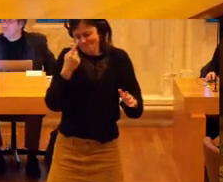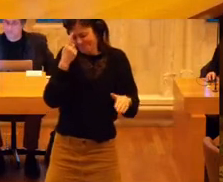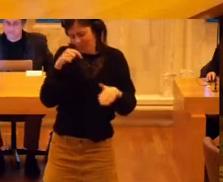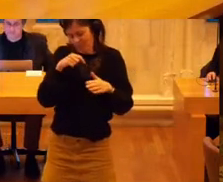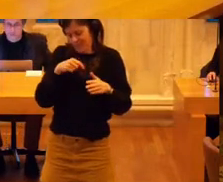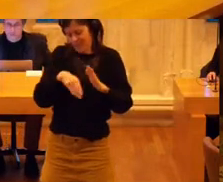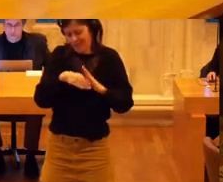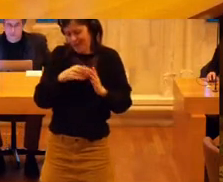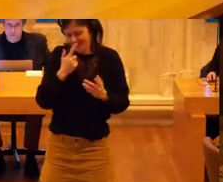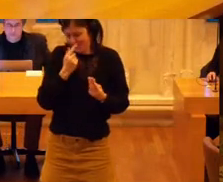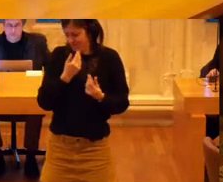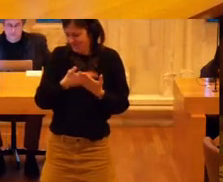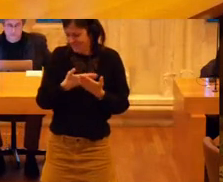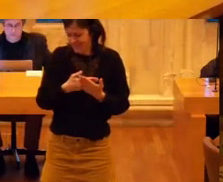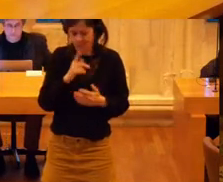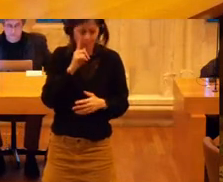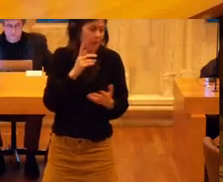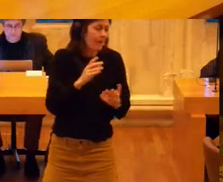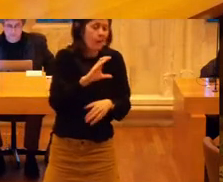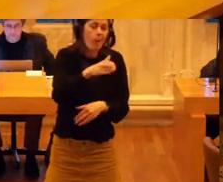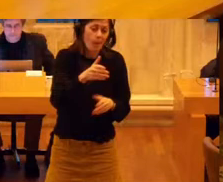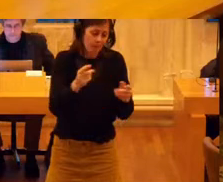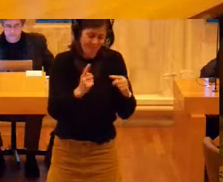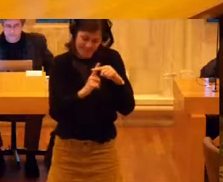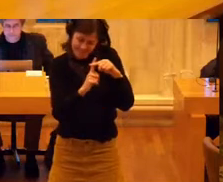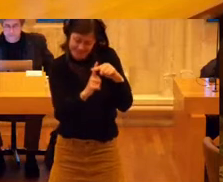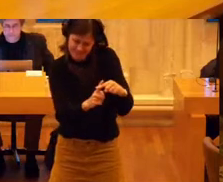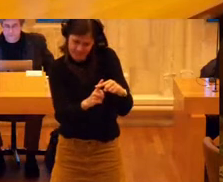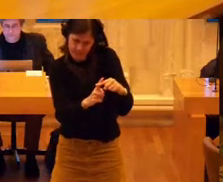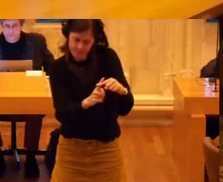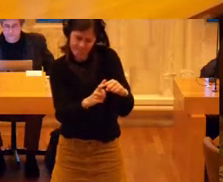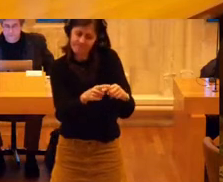cible à Caen et surtout